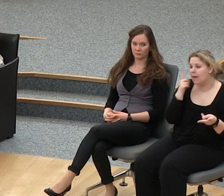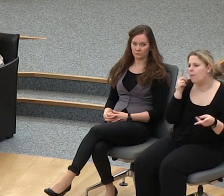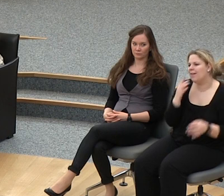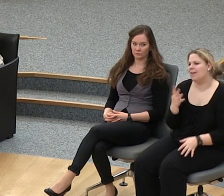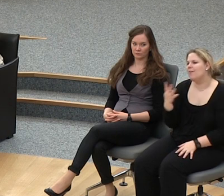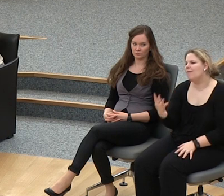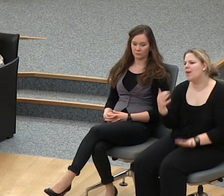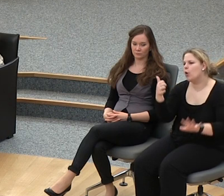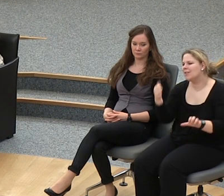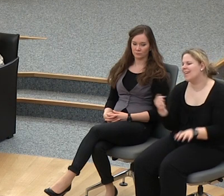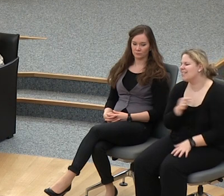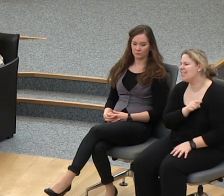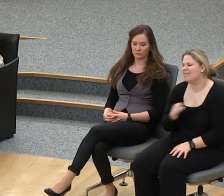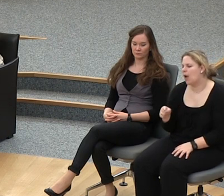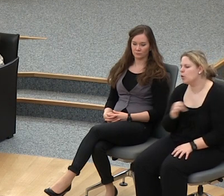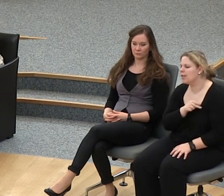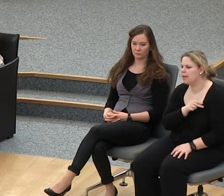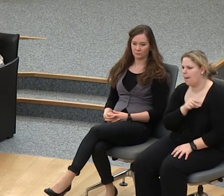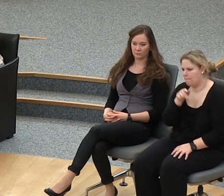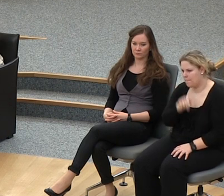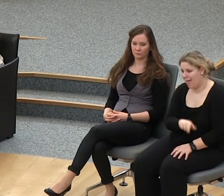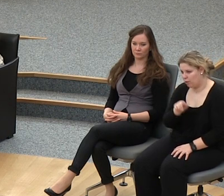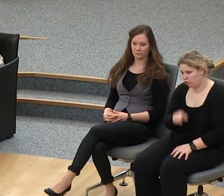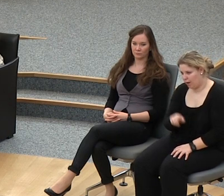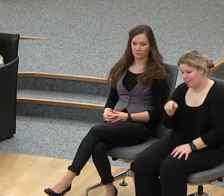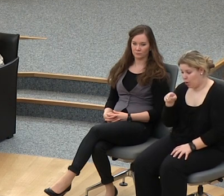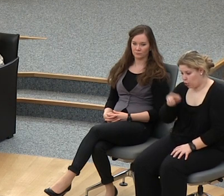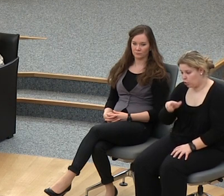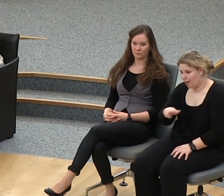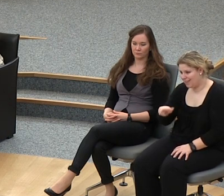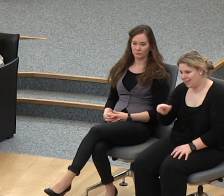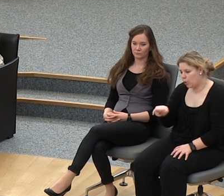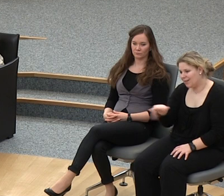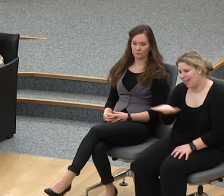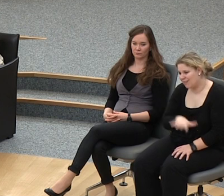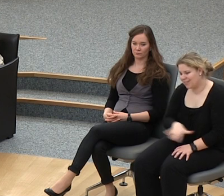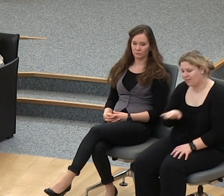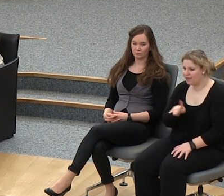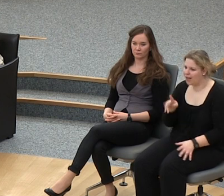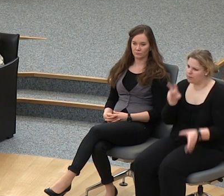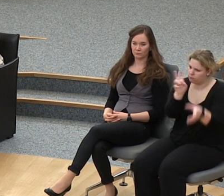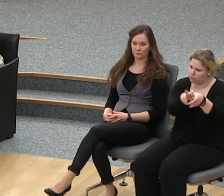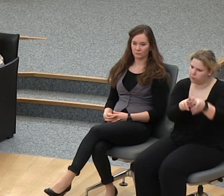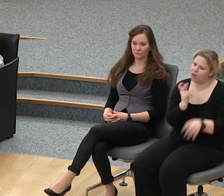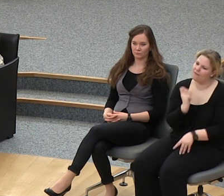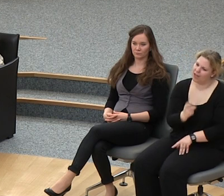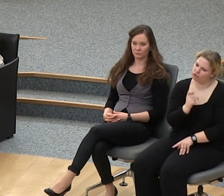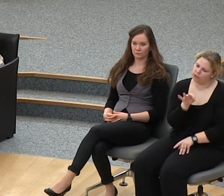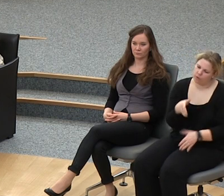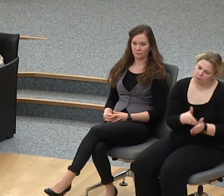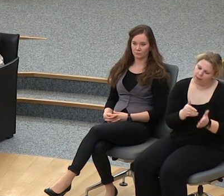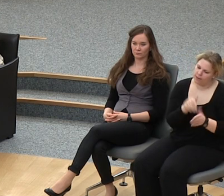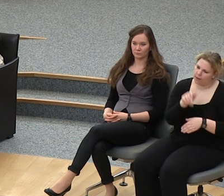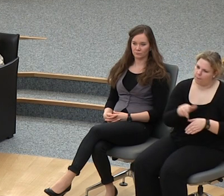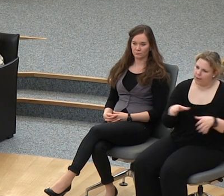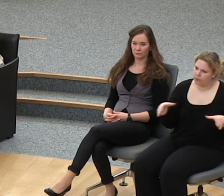Menschen in Nordrhein-Westfalen beschäftigt. Wir setzen neben den Werkstätten, die natürlich